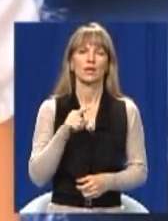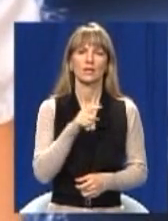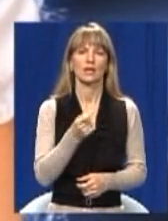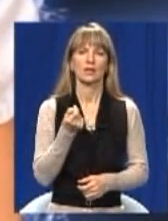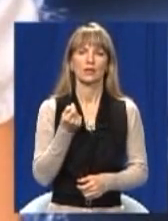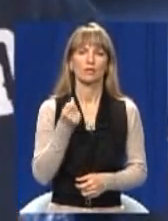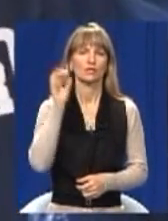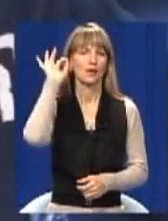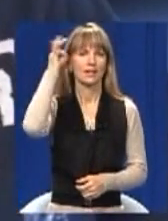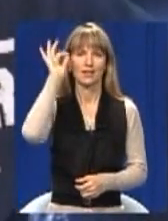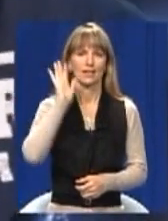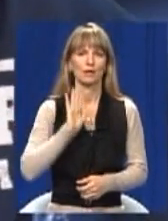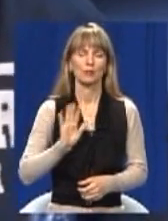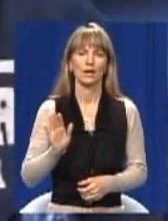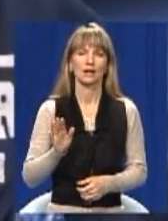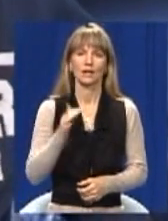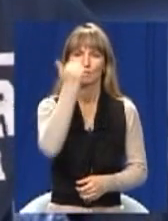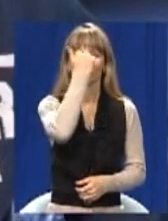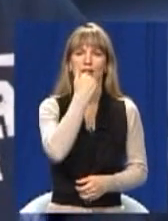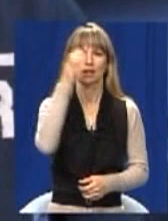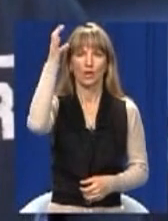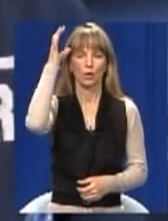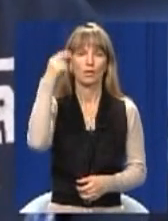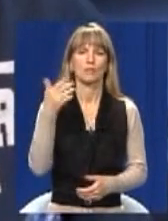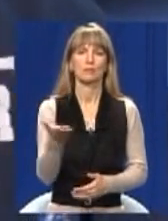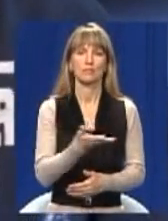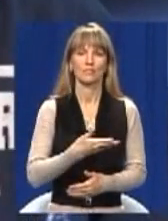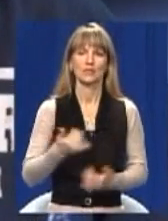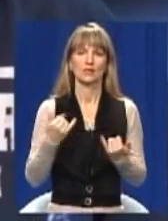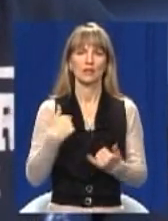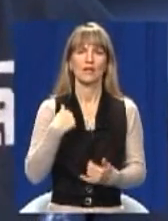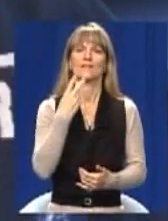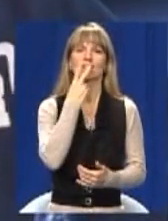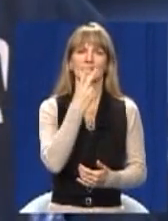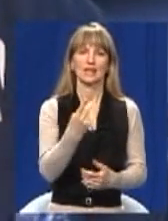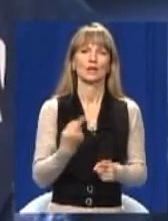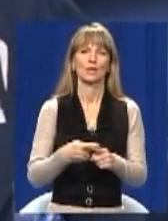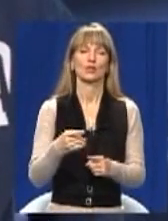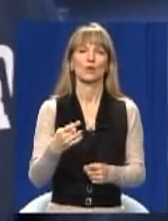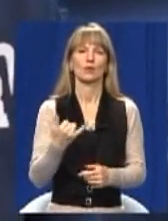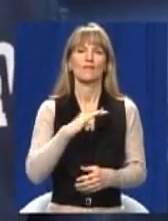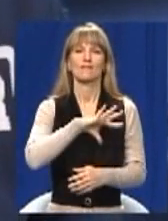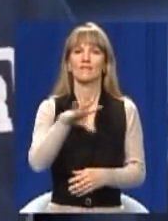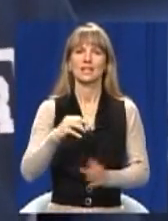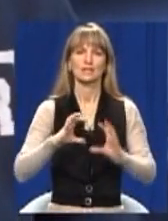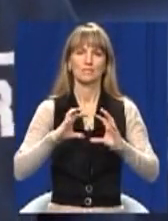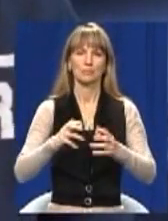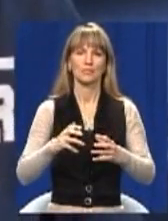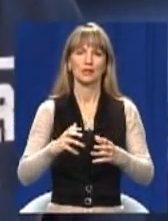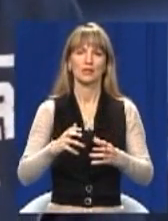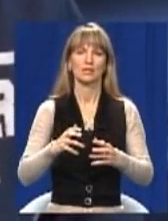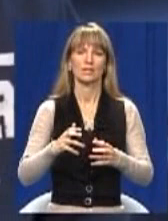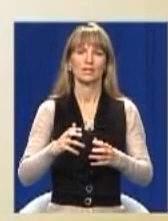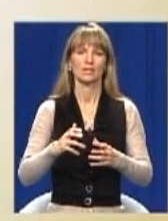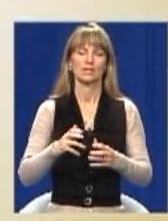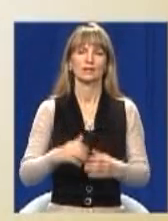немножко ненормальные. Благодаря науке вы сегодня меня видите. Поэтому весь мир празднует этот праздник